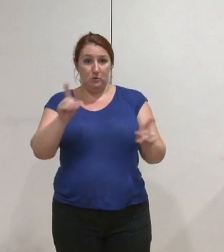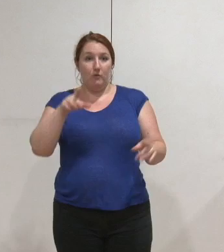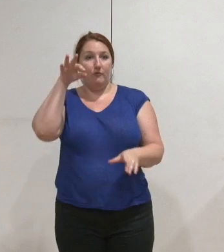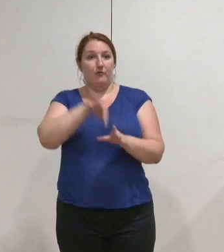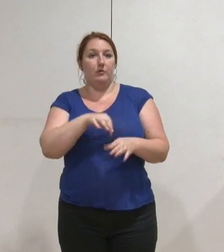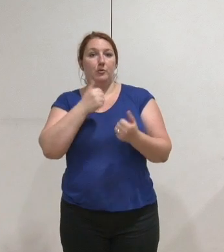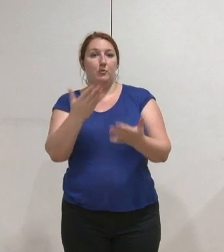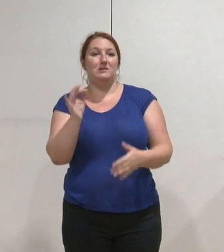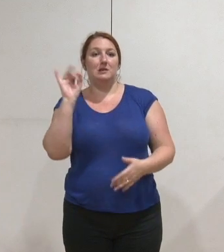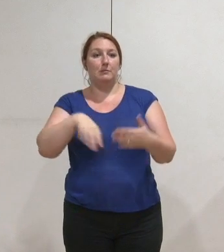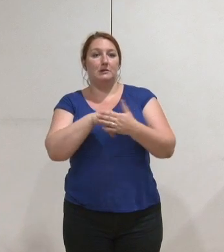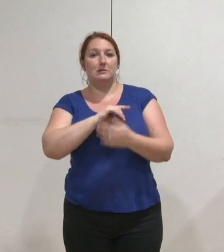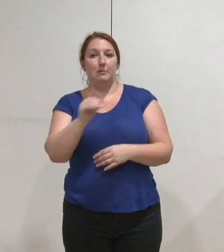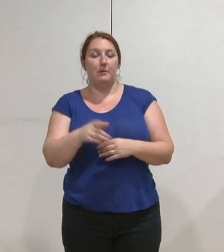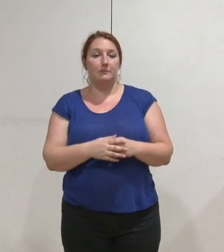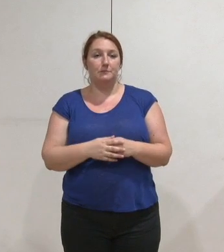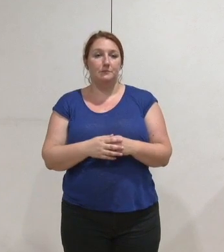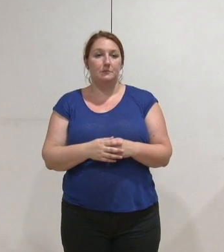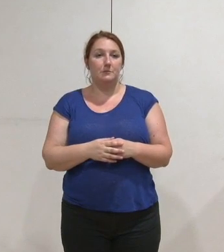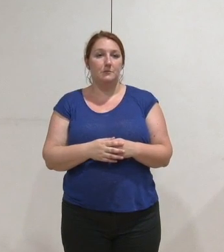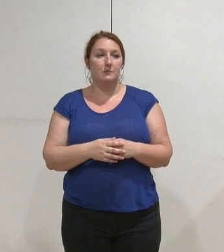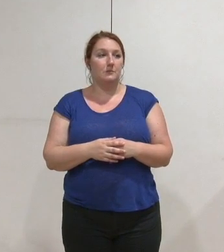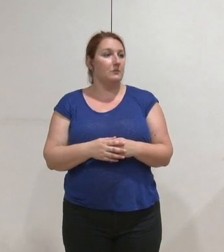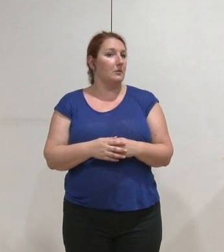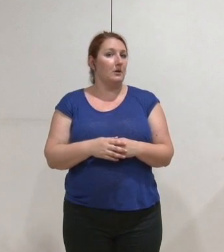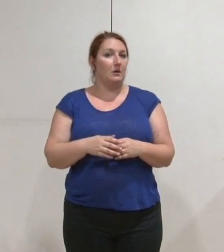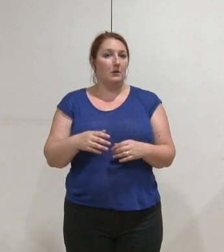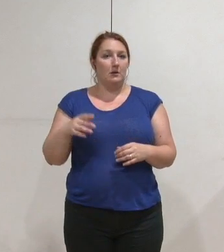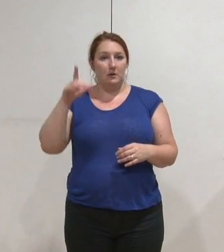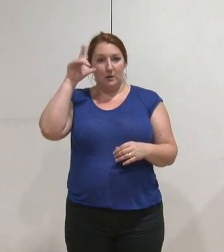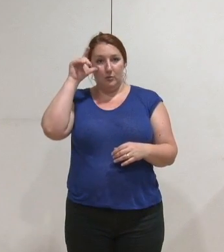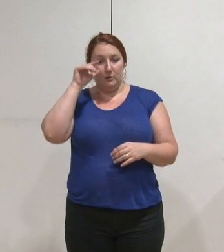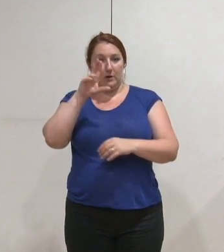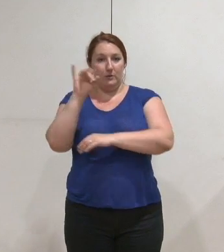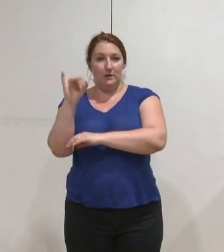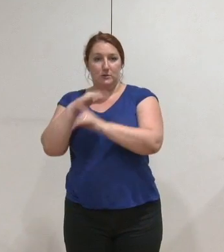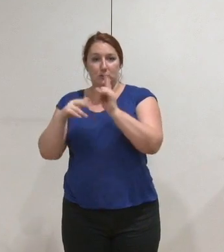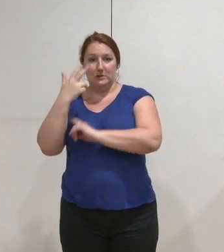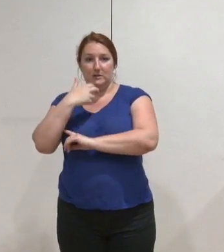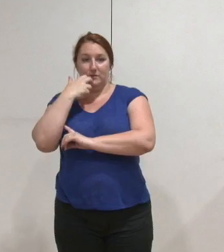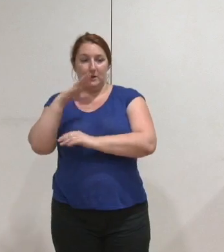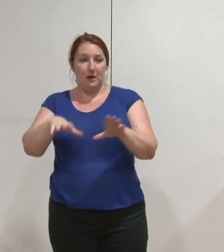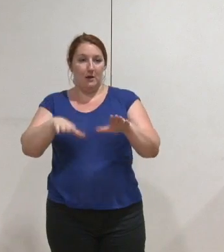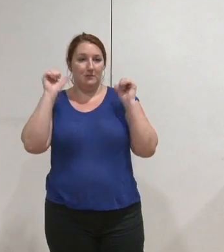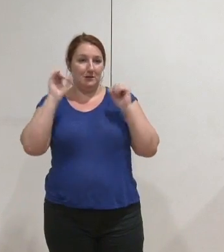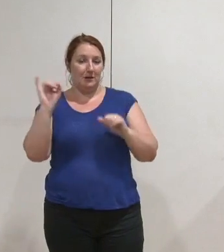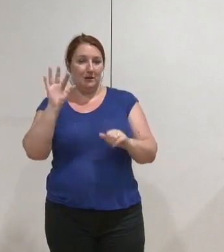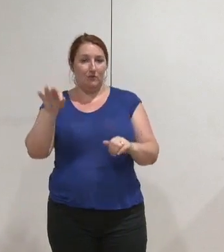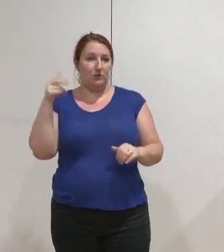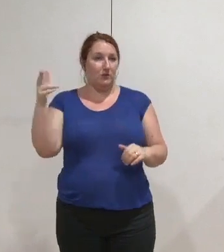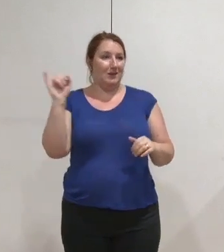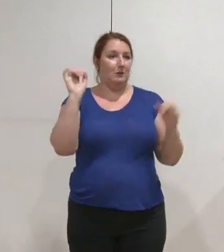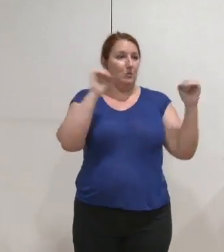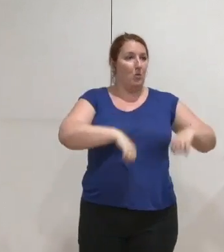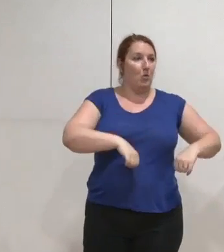mets au voix qui ne prend pas part au vote républicain udi société civile qui s'abstient Front National qui